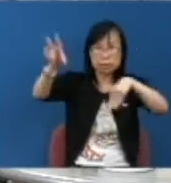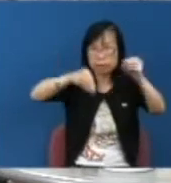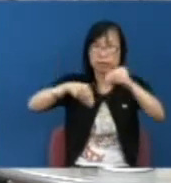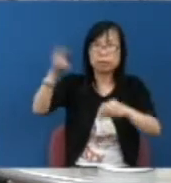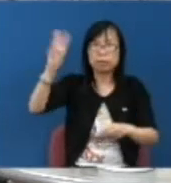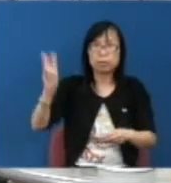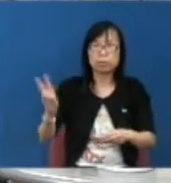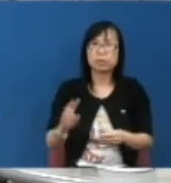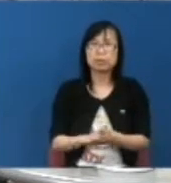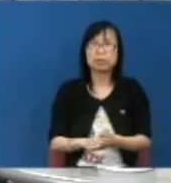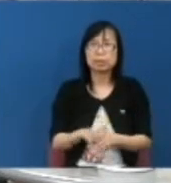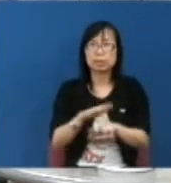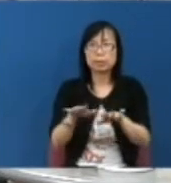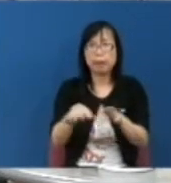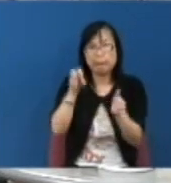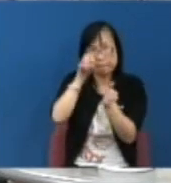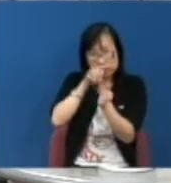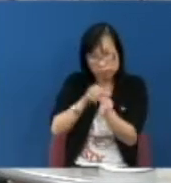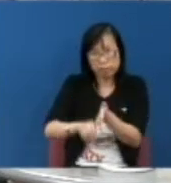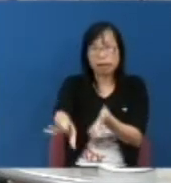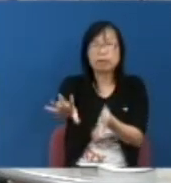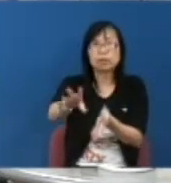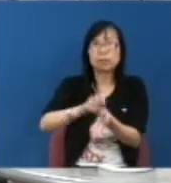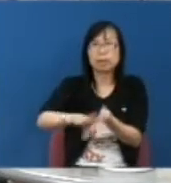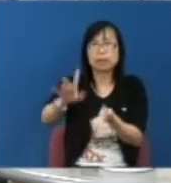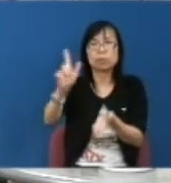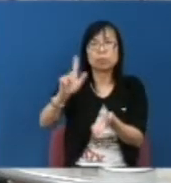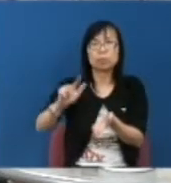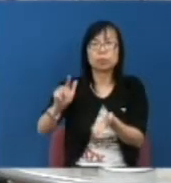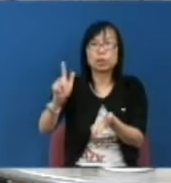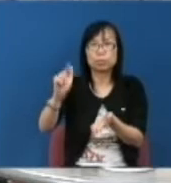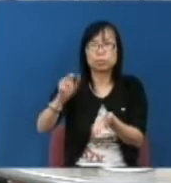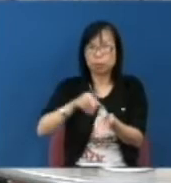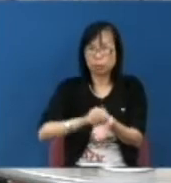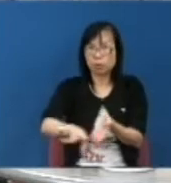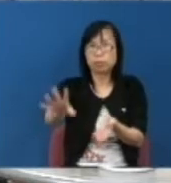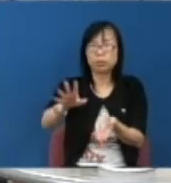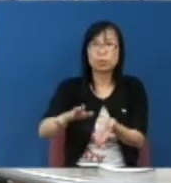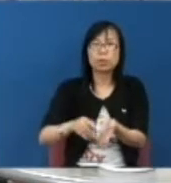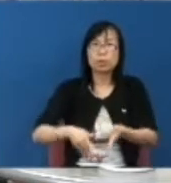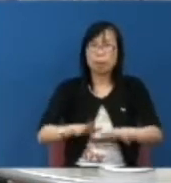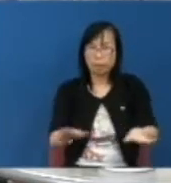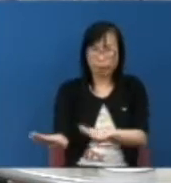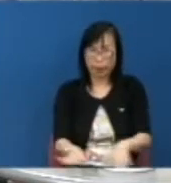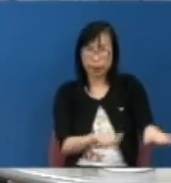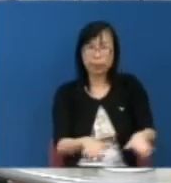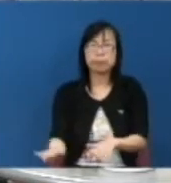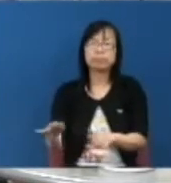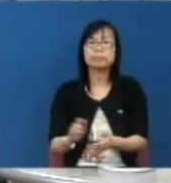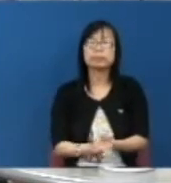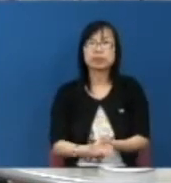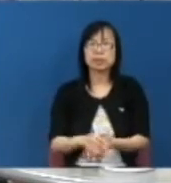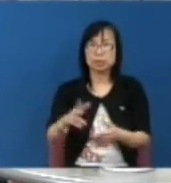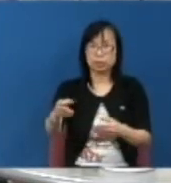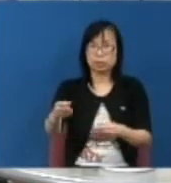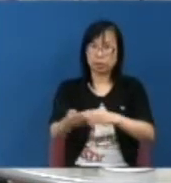其實一般情況咧，就會排出去污水井，咁啊流出去大海啦。咁如果我哋運用